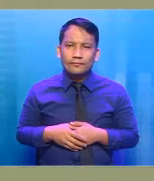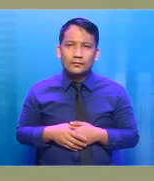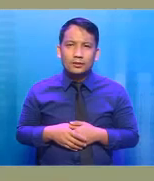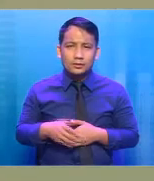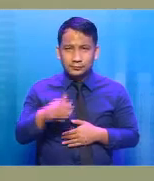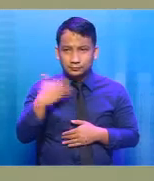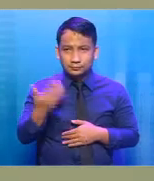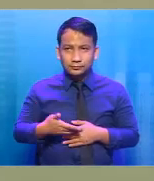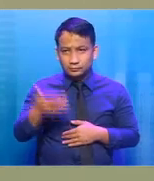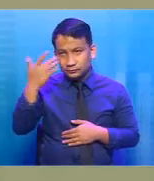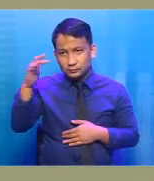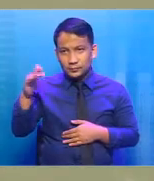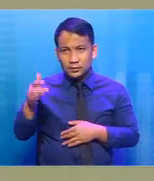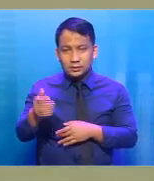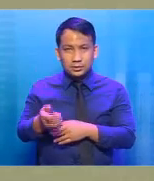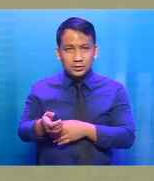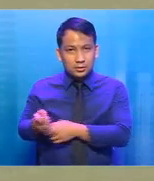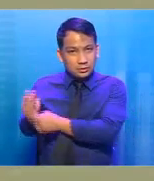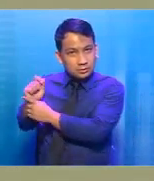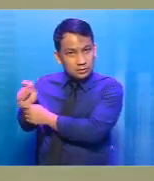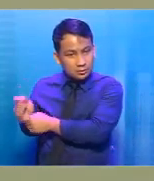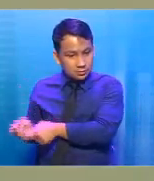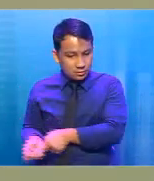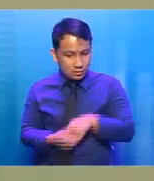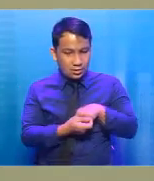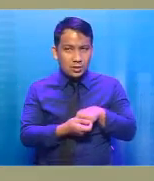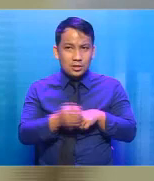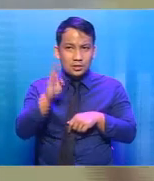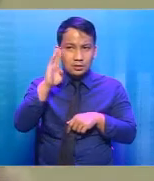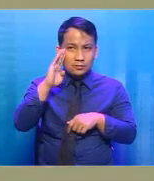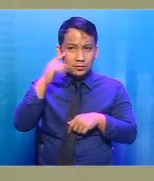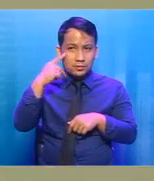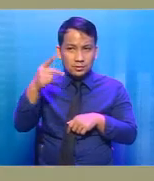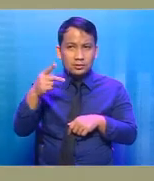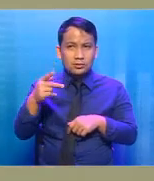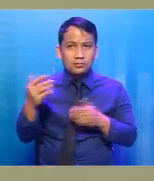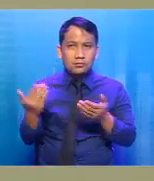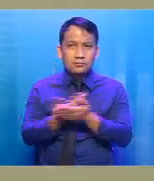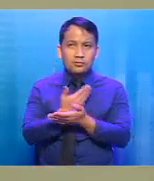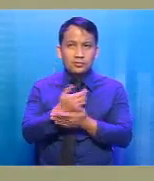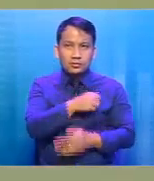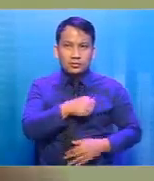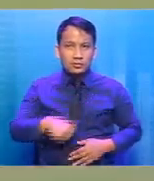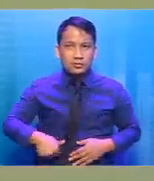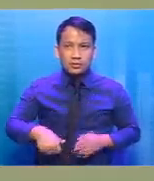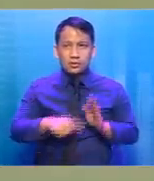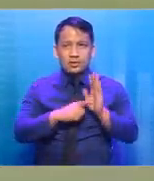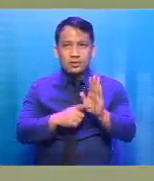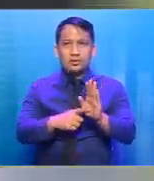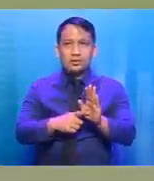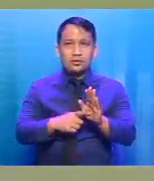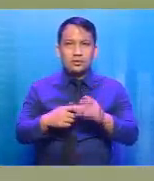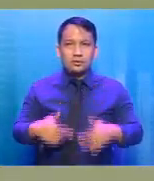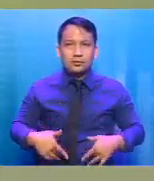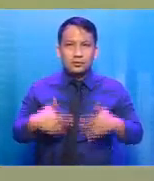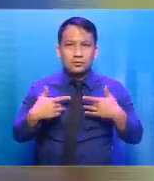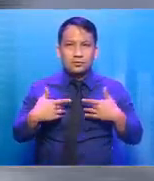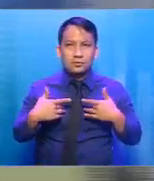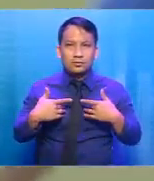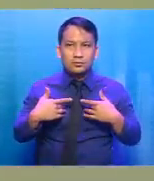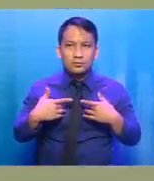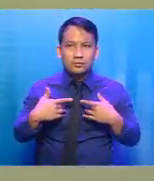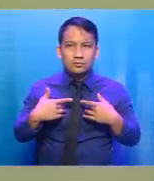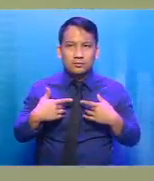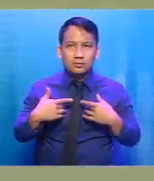Winelcome ng Smart ang Pinay professional golfer na si Bianca Pagdanganan bilang pinakabagong ambassador na sumasabuhay sa Passion with